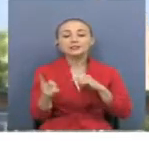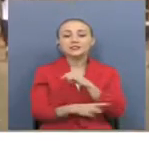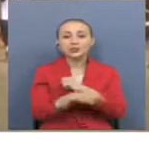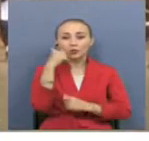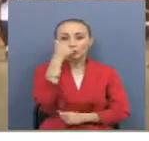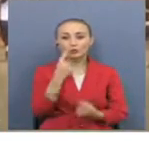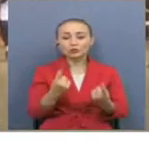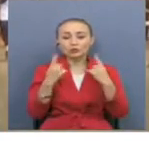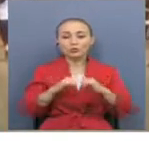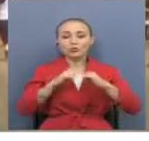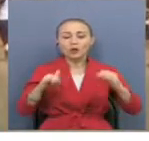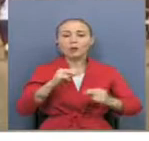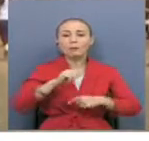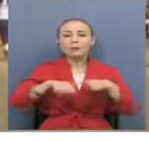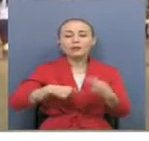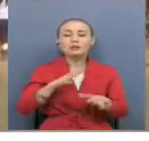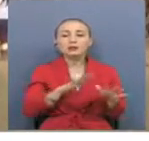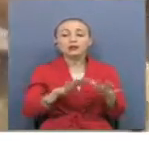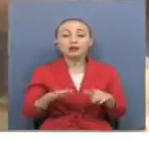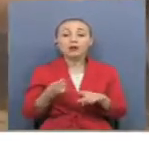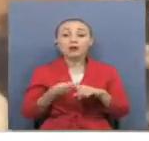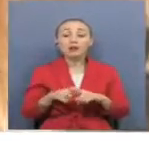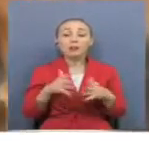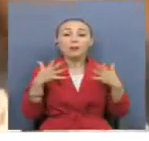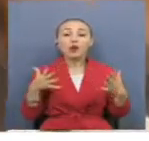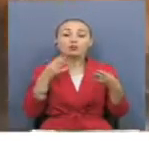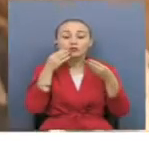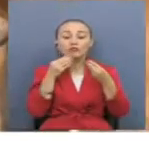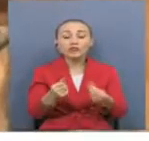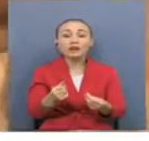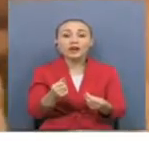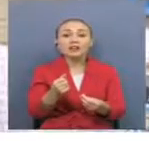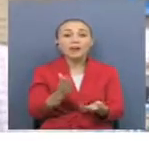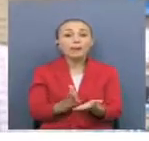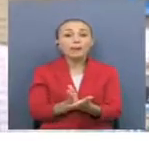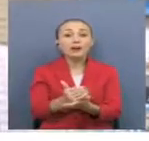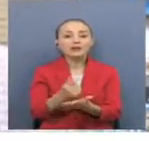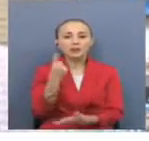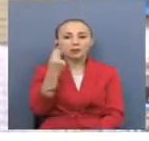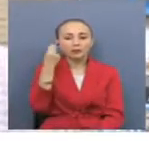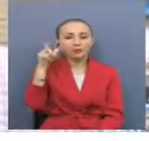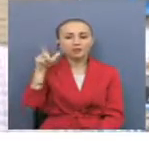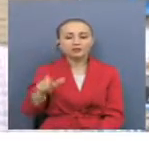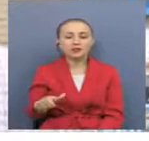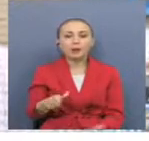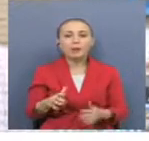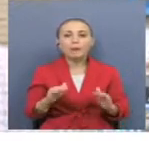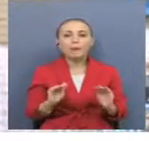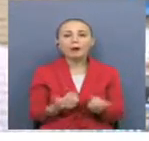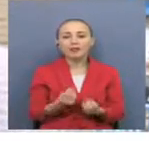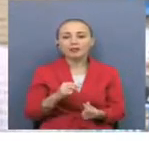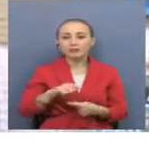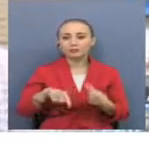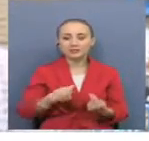әлеуметтік мәселелерді басты назарға ала отырып, шағын кәсіпкерлікті ширату туралы тапсырмасы оң ықпал етіп отыр. Біздің округте жаңағы